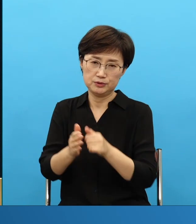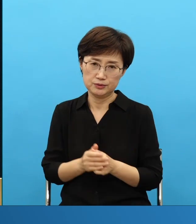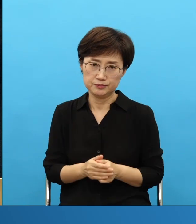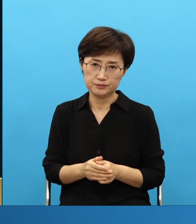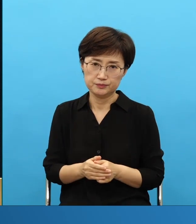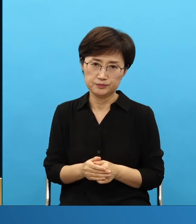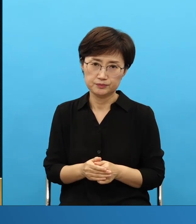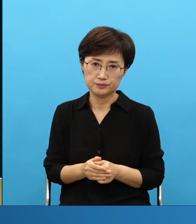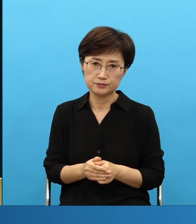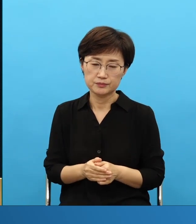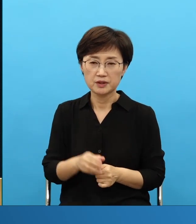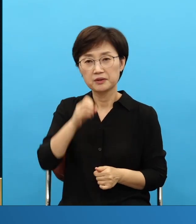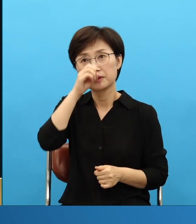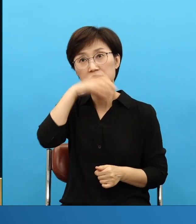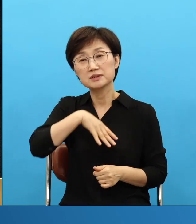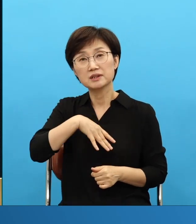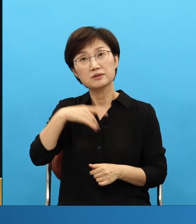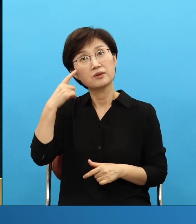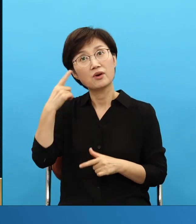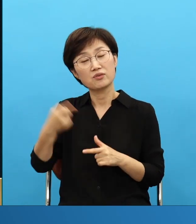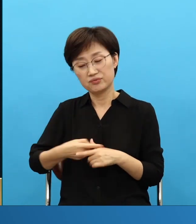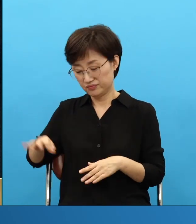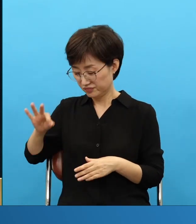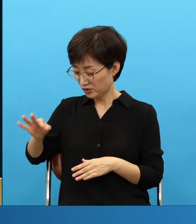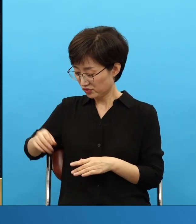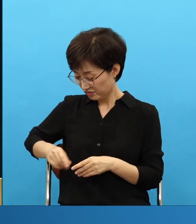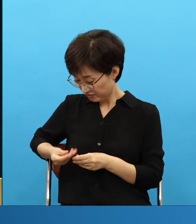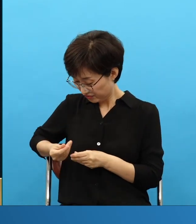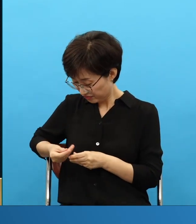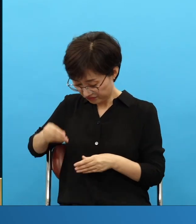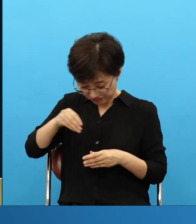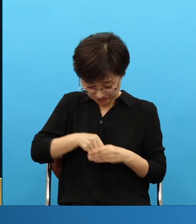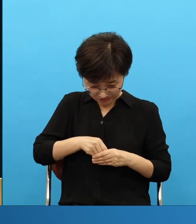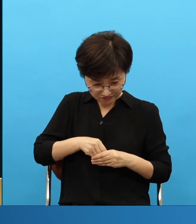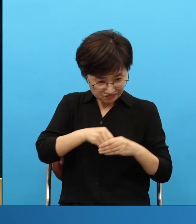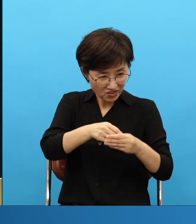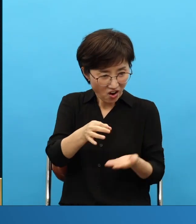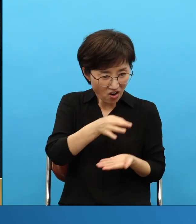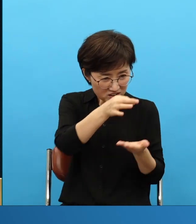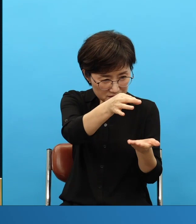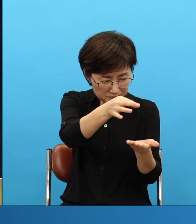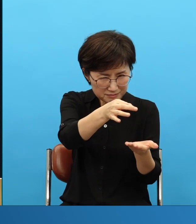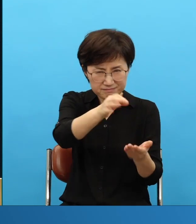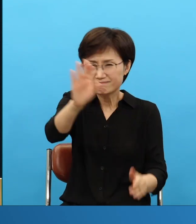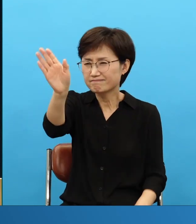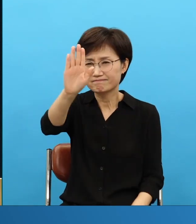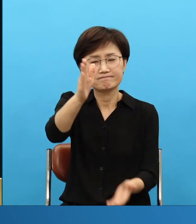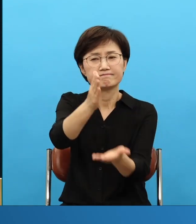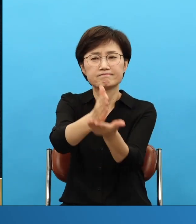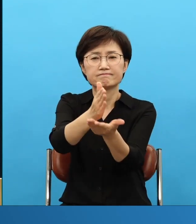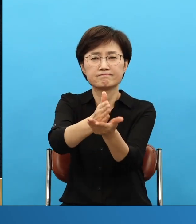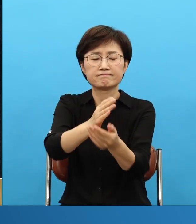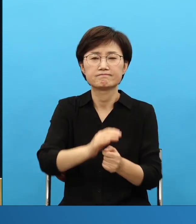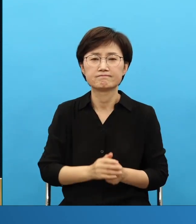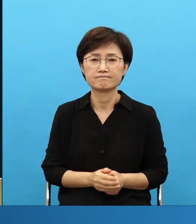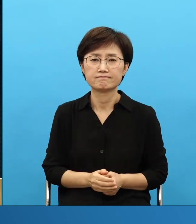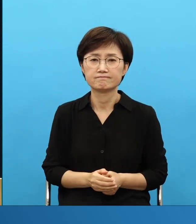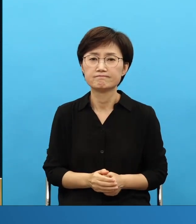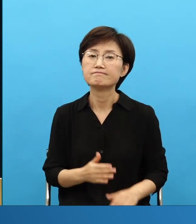prayer. 여러분 그냥 이렇게 하시는데 그러면 안 돼요. You may just simply give your offering, but you shouldn't do so.